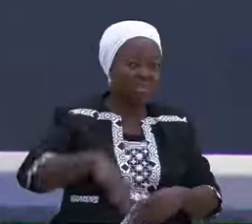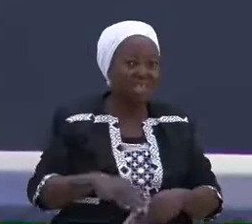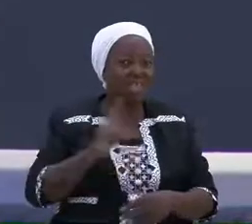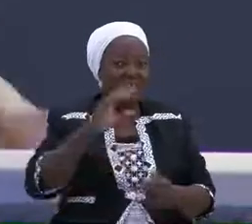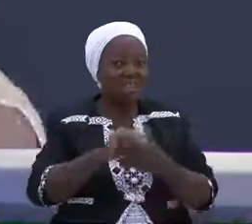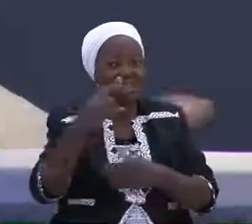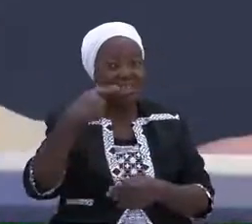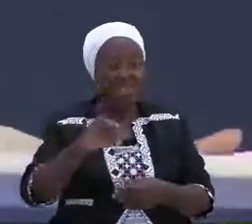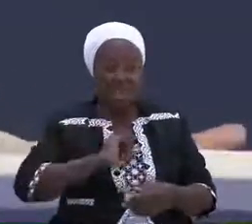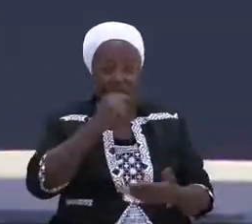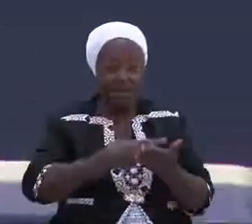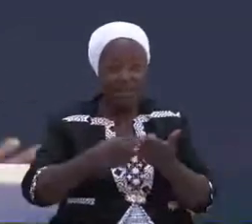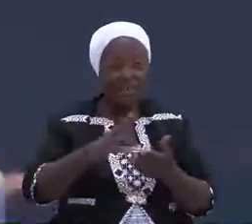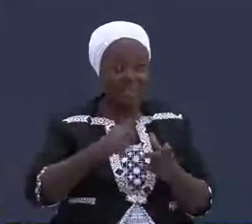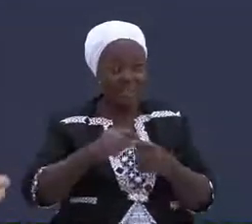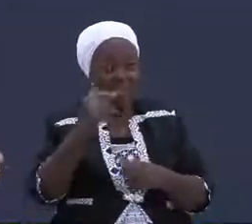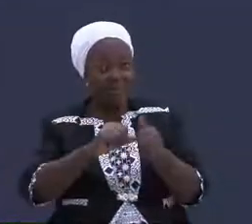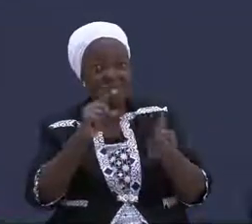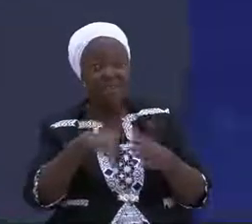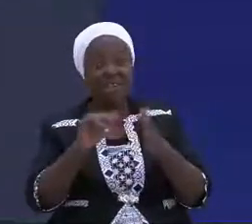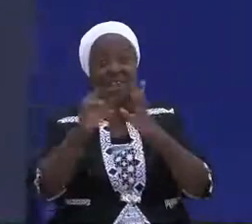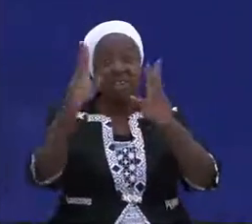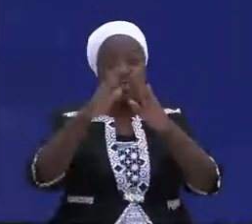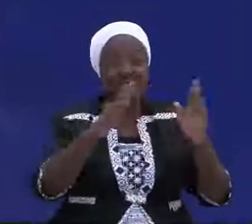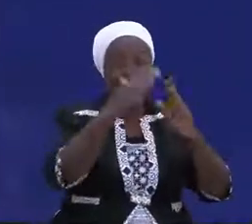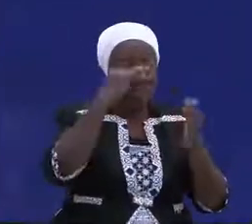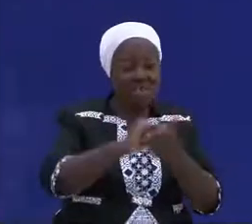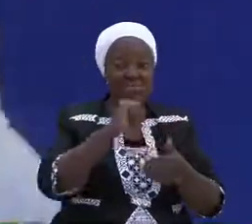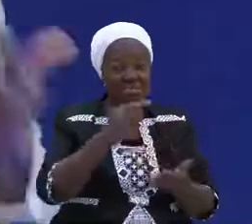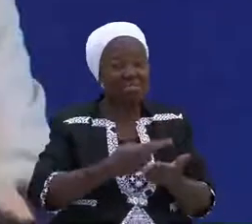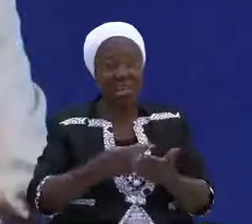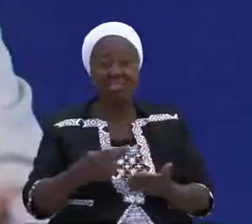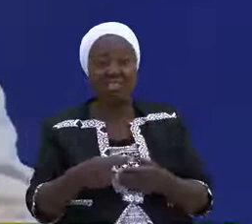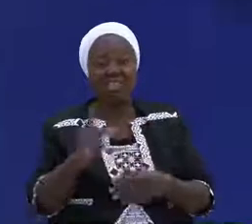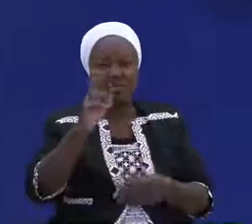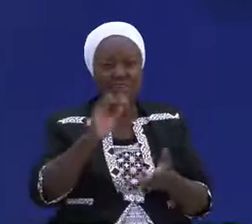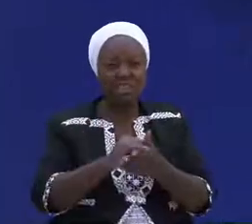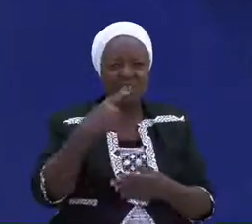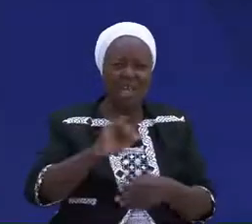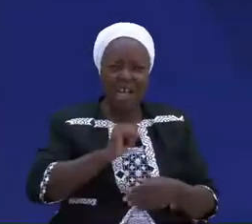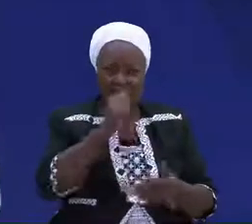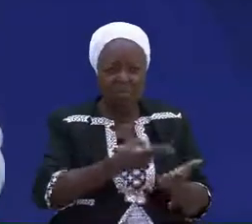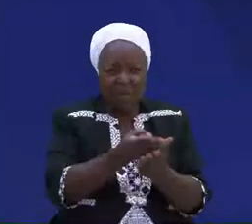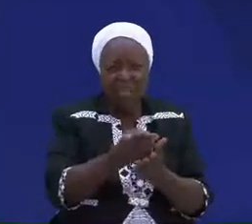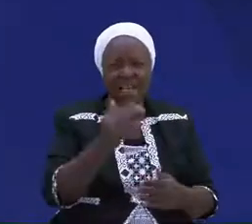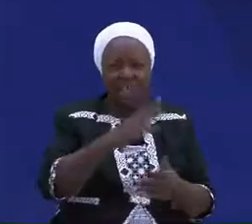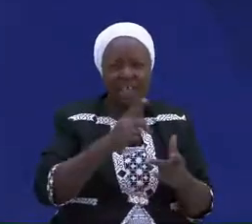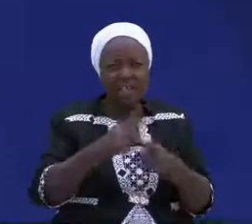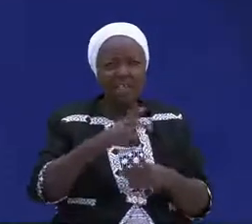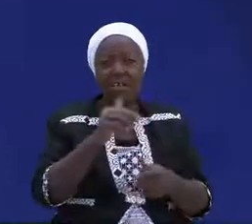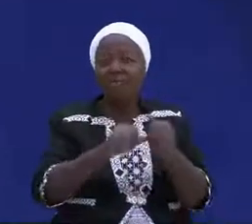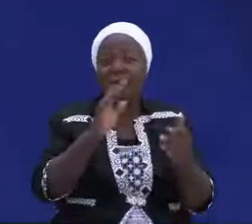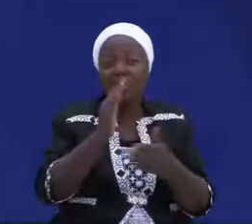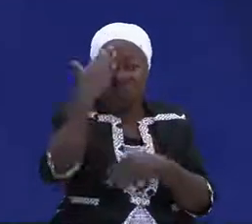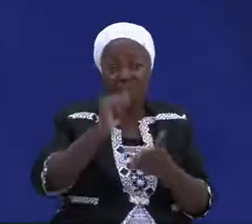suis juste, et tout le monde dans la ville sait qu'il est injuste. Celui qui dit, je suis honnête, tout le monde sait qu'il